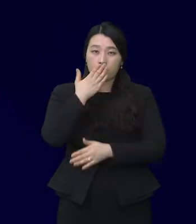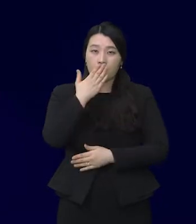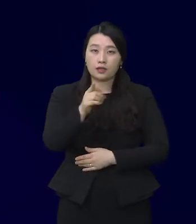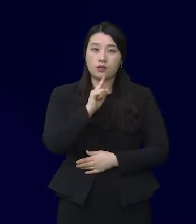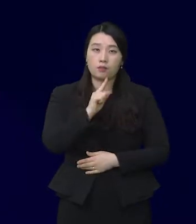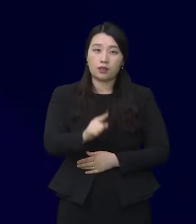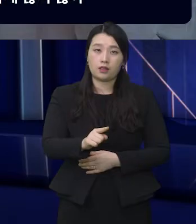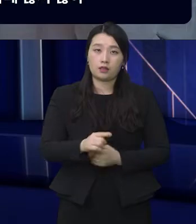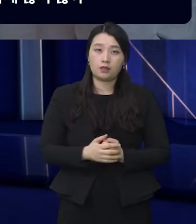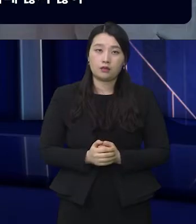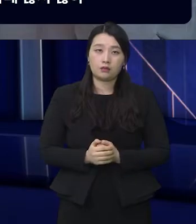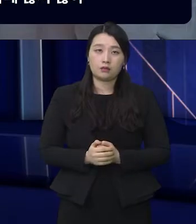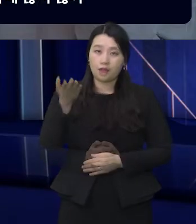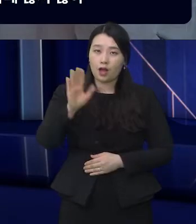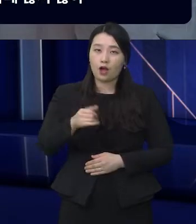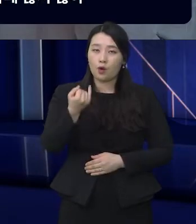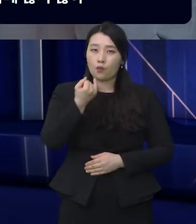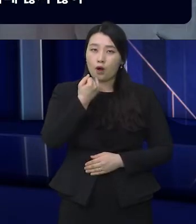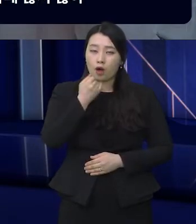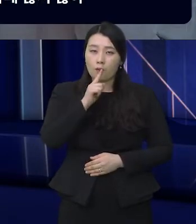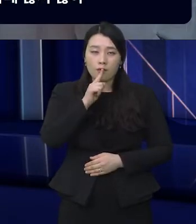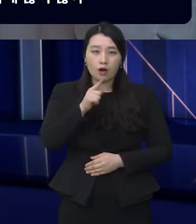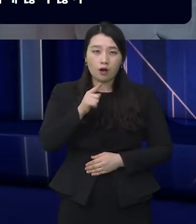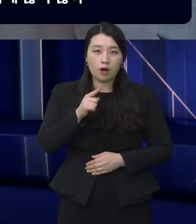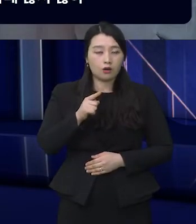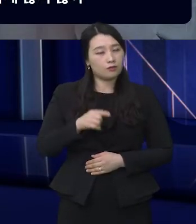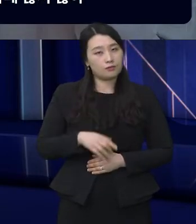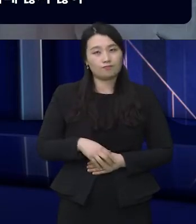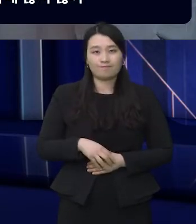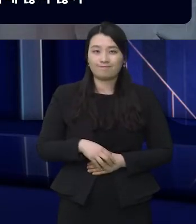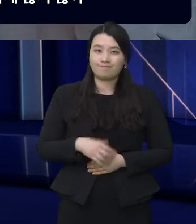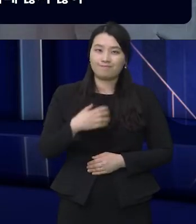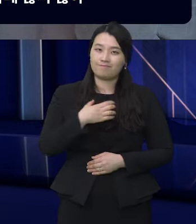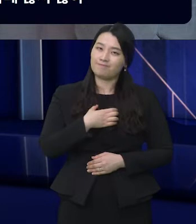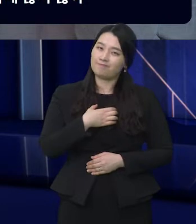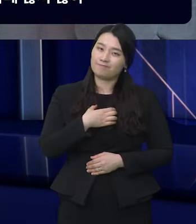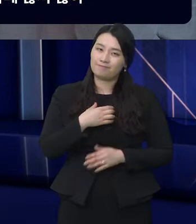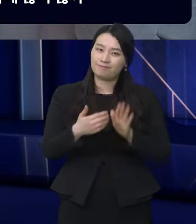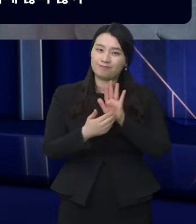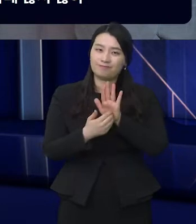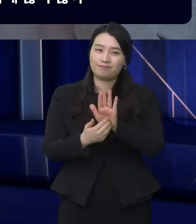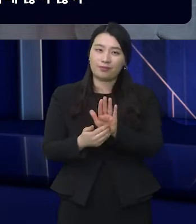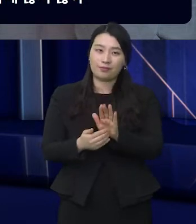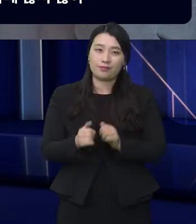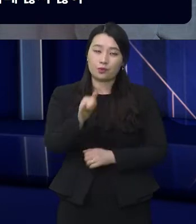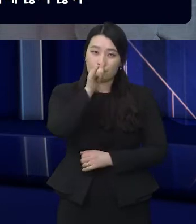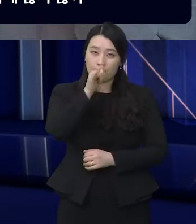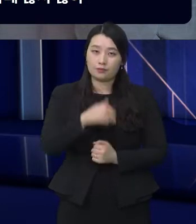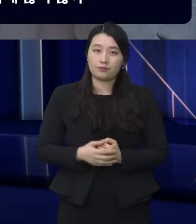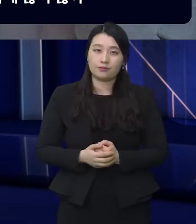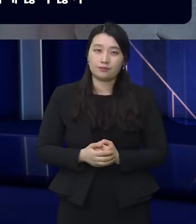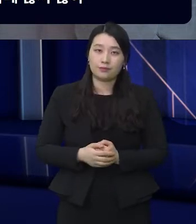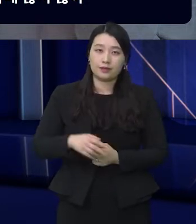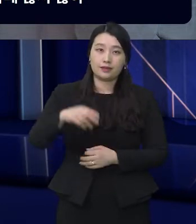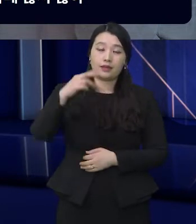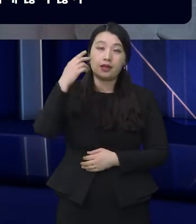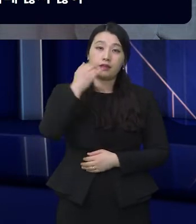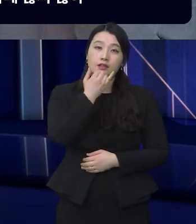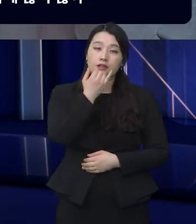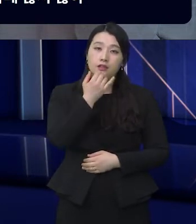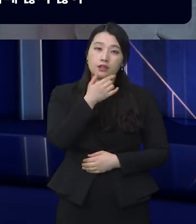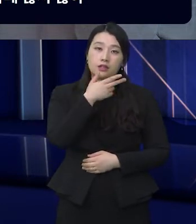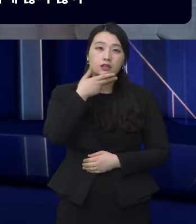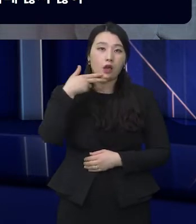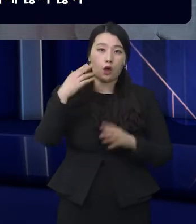말했습니다 그러나 성급한 낙관 오늘 경계하는 시각도 있습니다 아 스튜어트 영국 리버풀 대